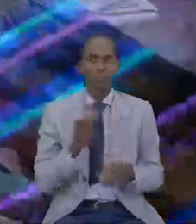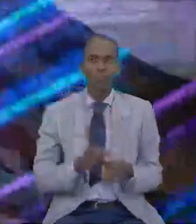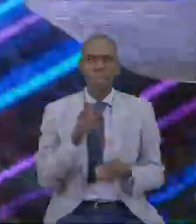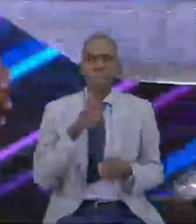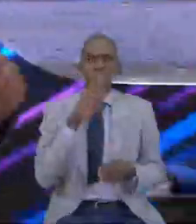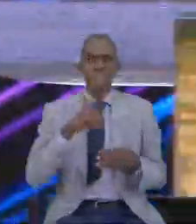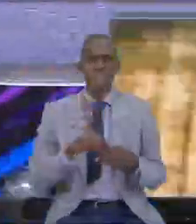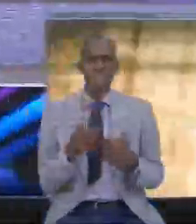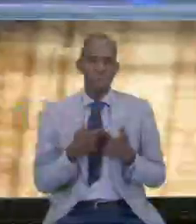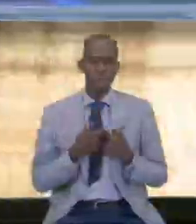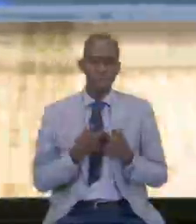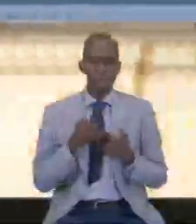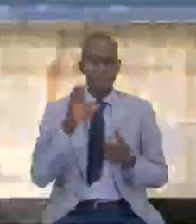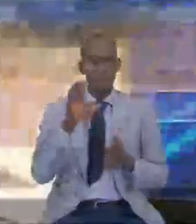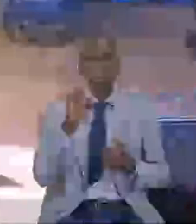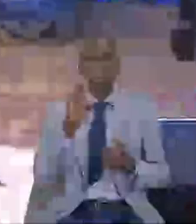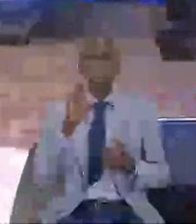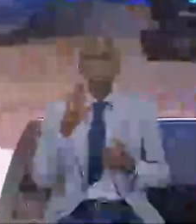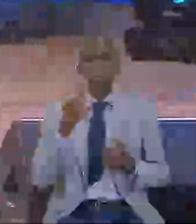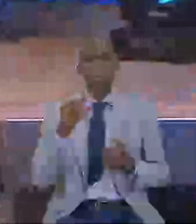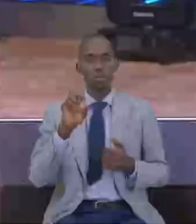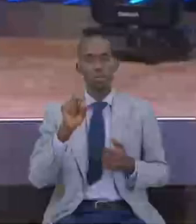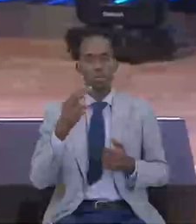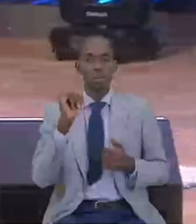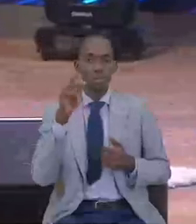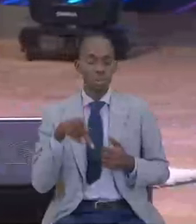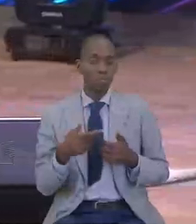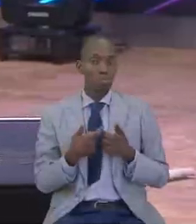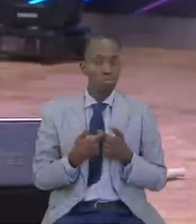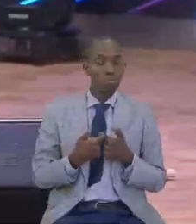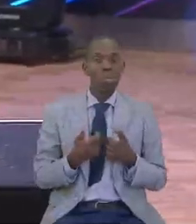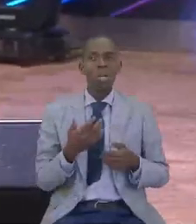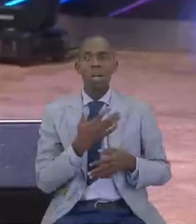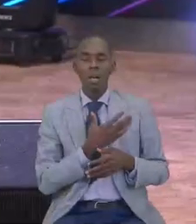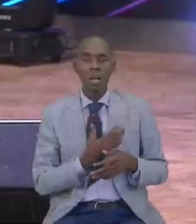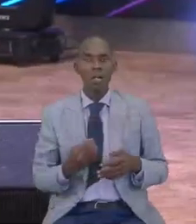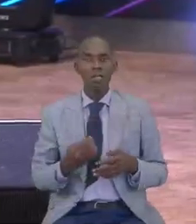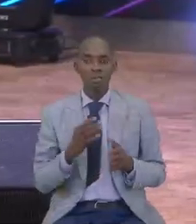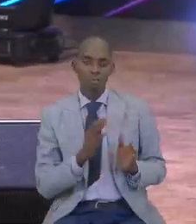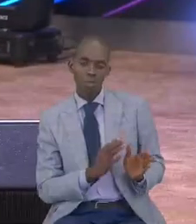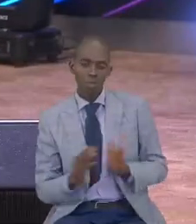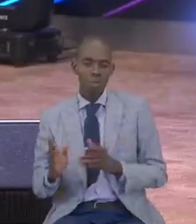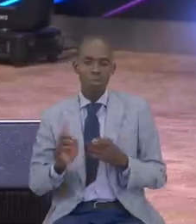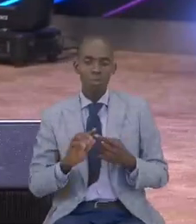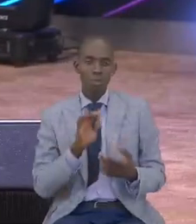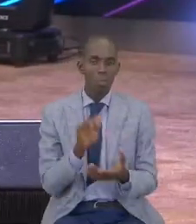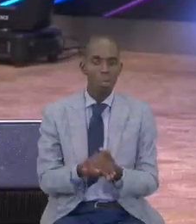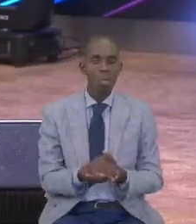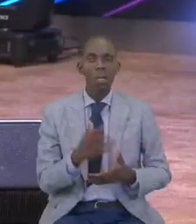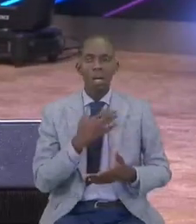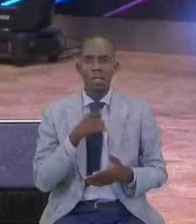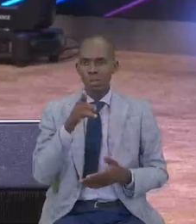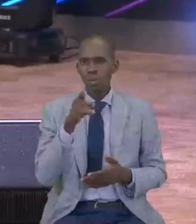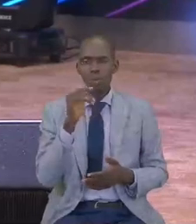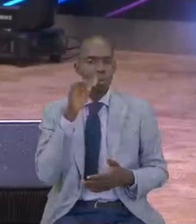tu es en fiançailles, tu connais quelque chose que tu dois dire à l'homme. Peut-être